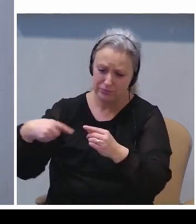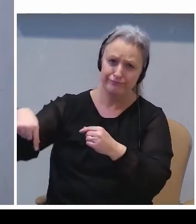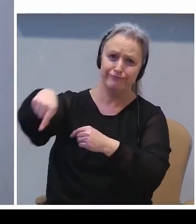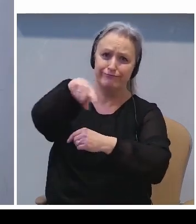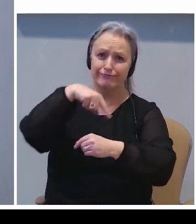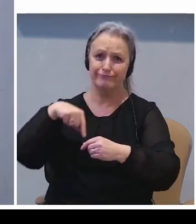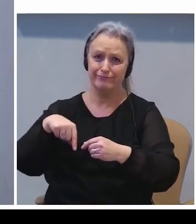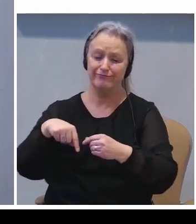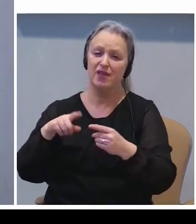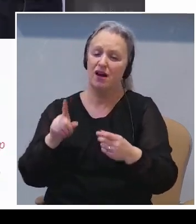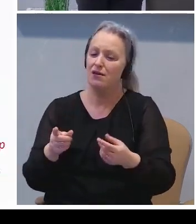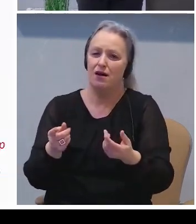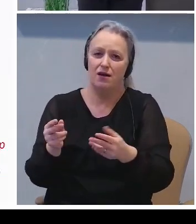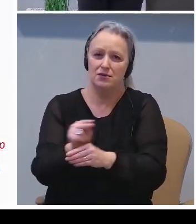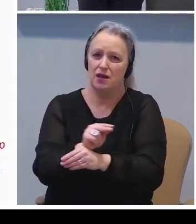nii kallis.